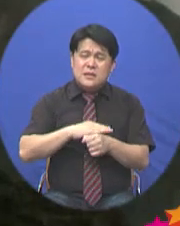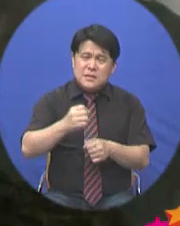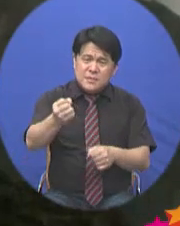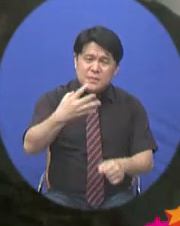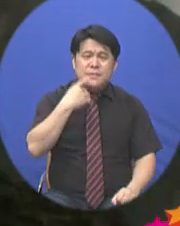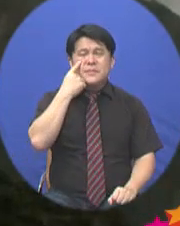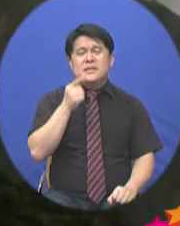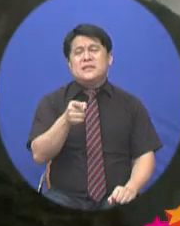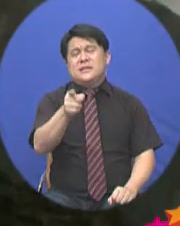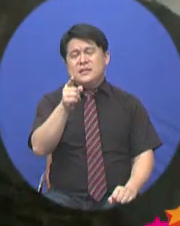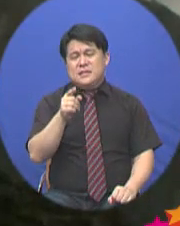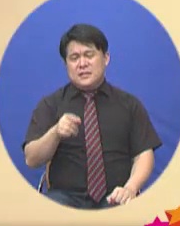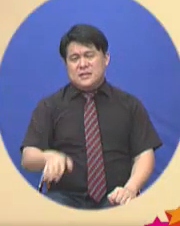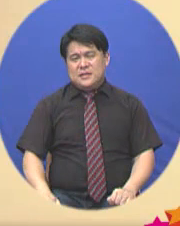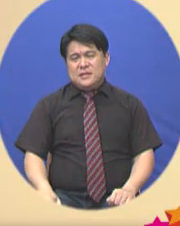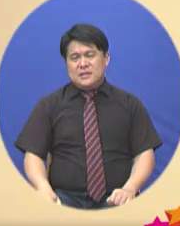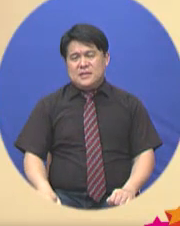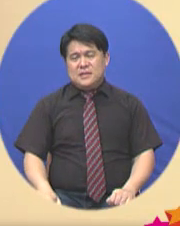사랑한다고